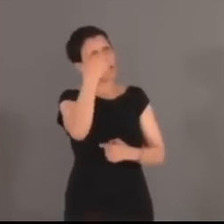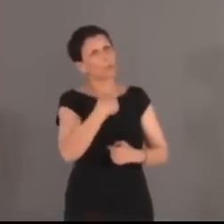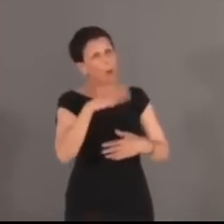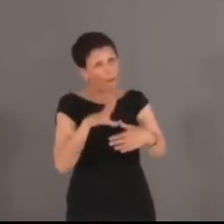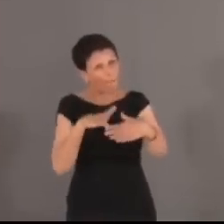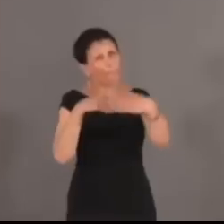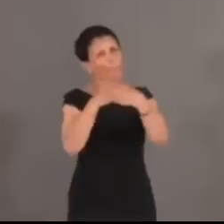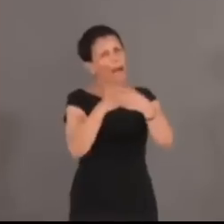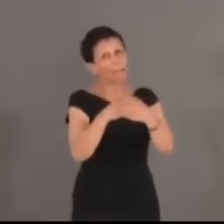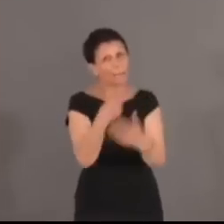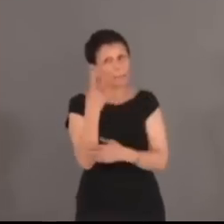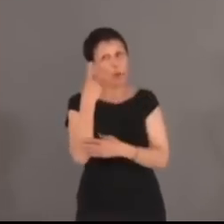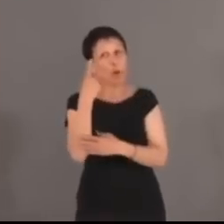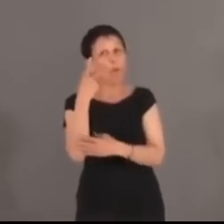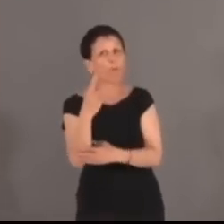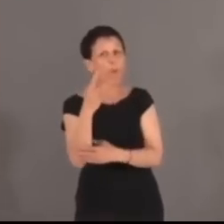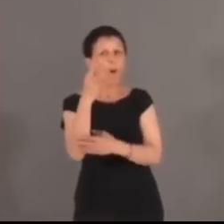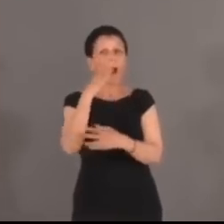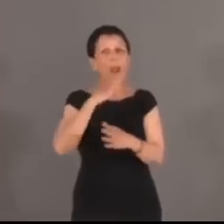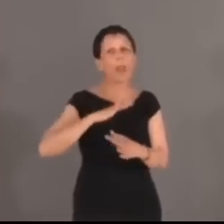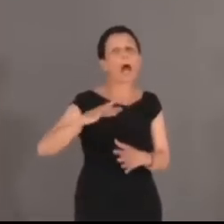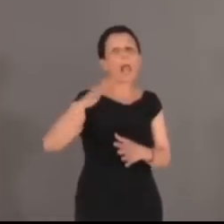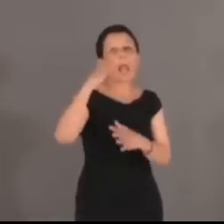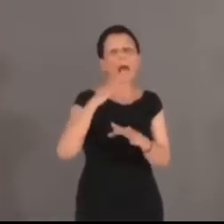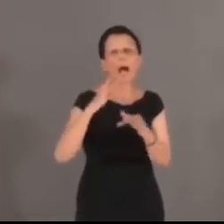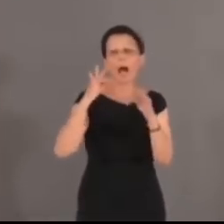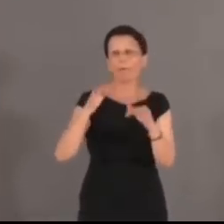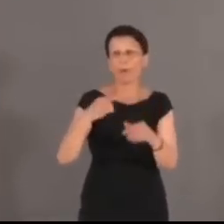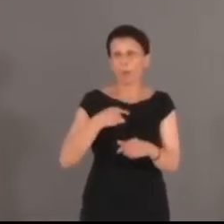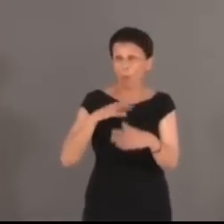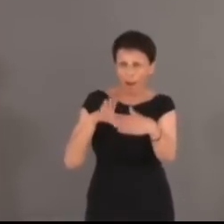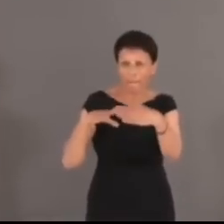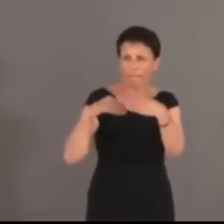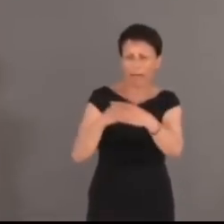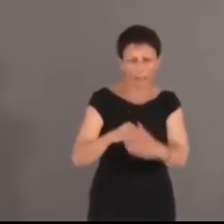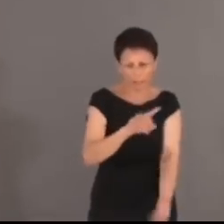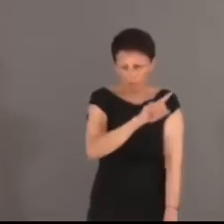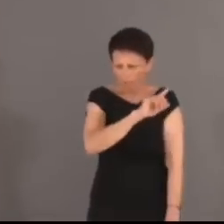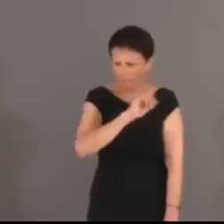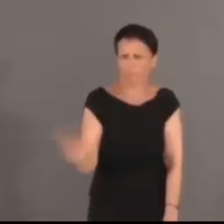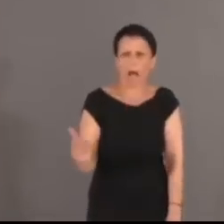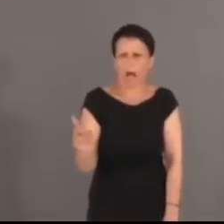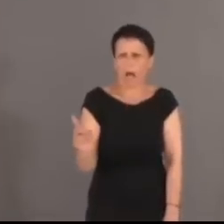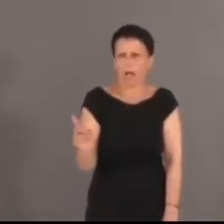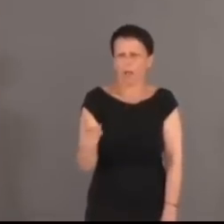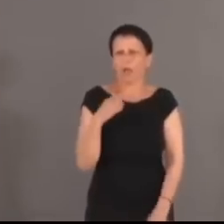au concert de flagornerie à votre égard, je n'y participerai pas. Voilà, je